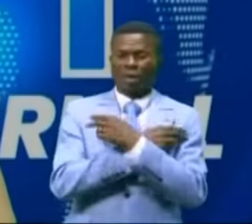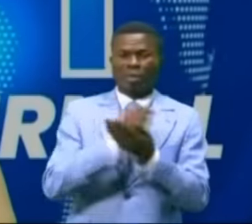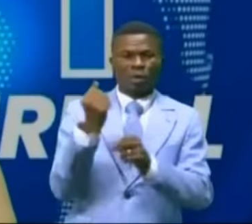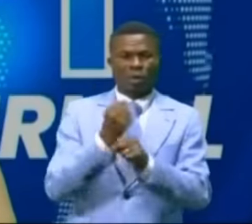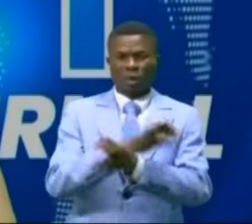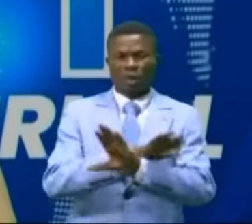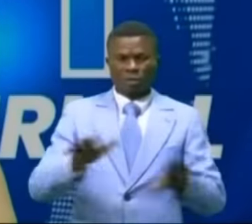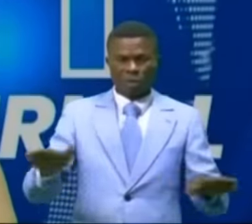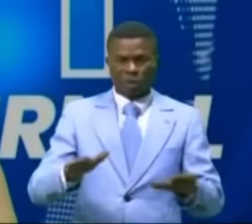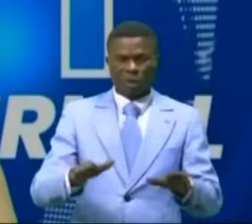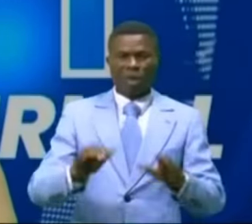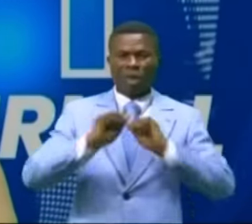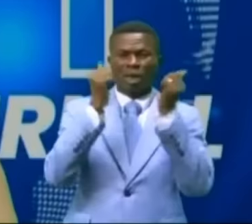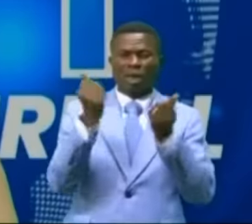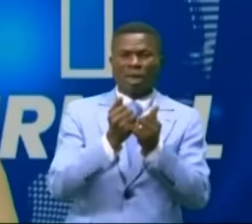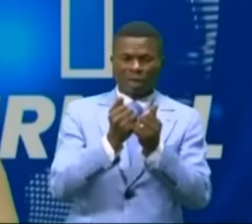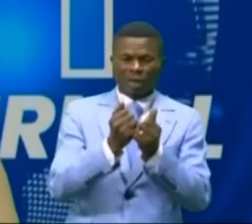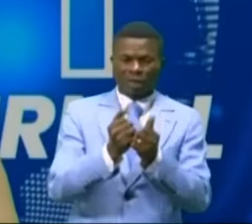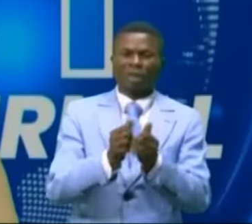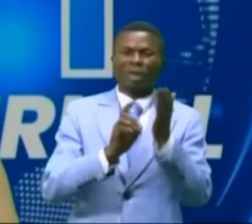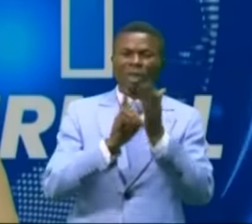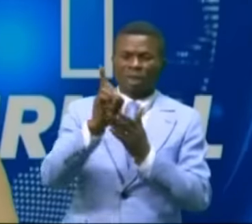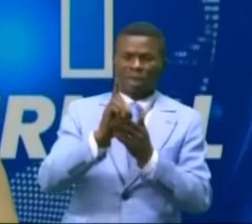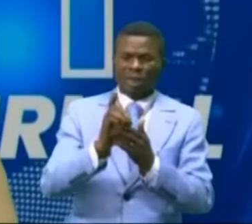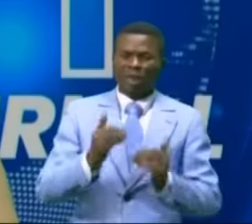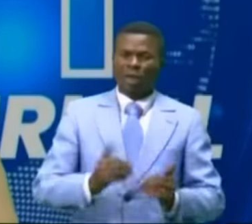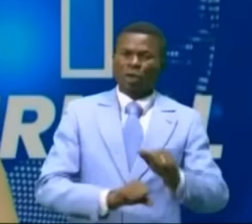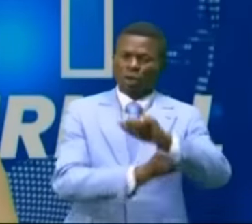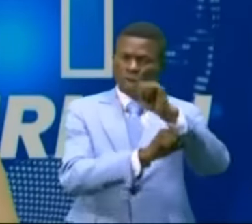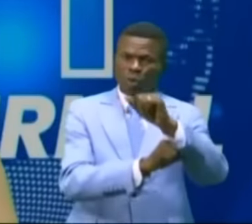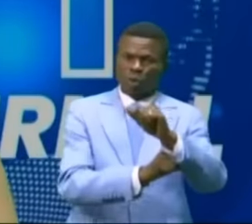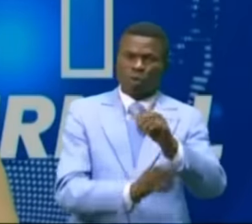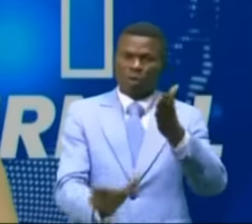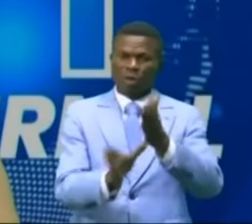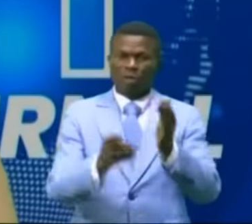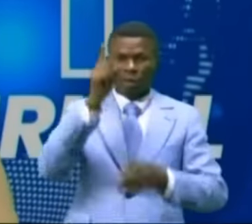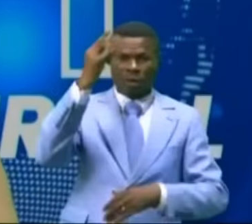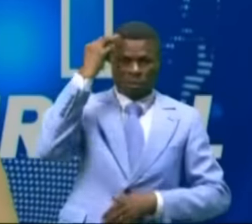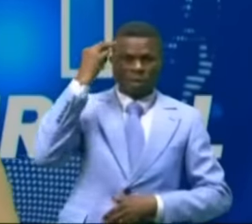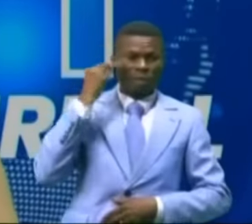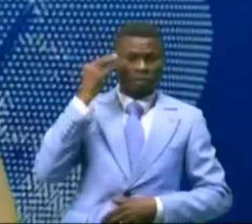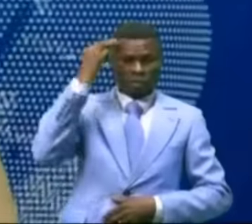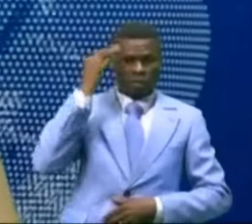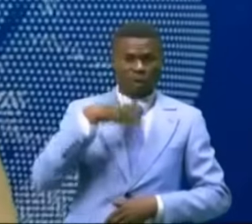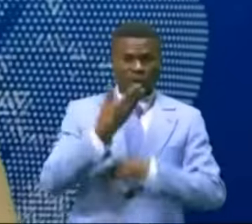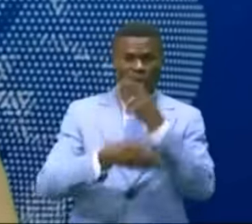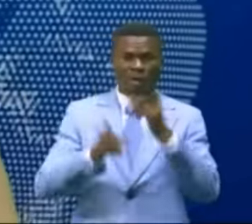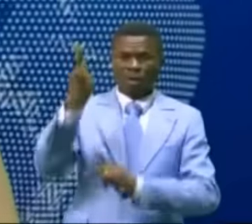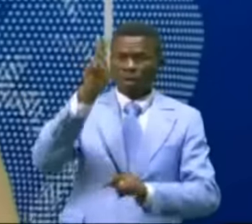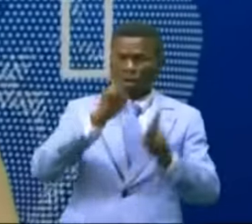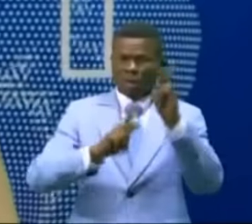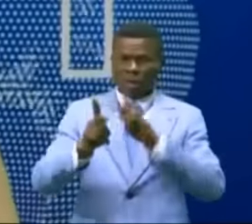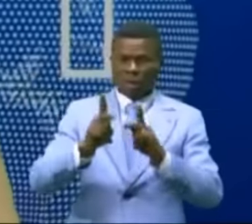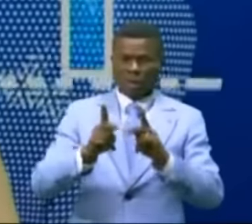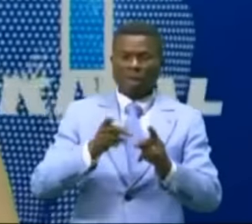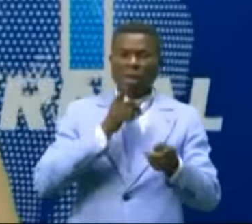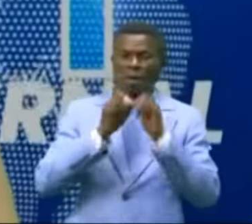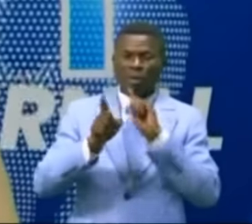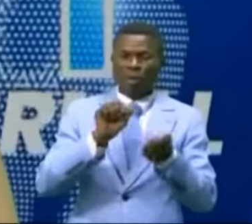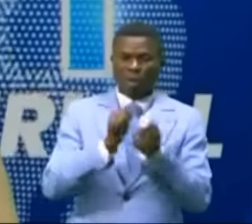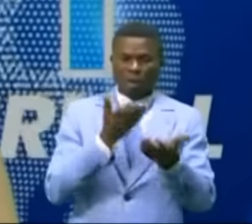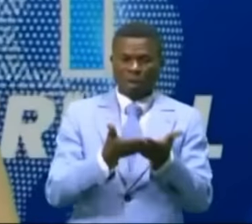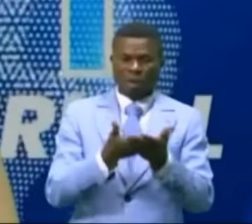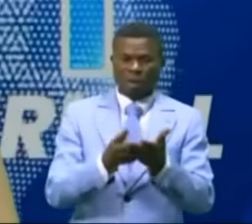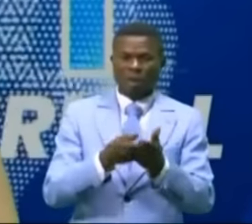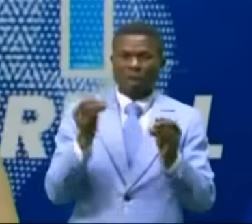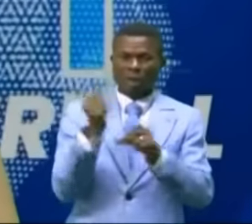française de développement veut accompagner le processus. Le vice-premier ministre, ministre de la fonction publique, a abordé la question lors